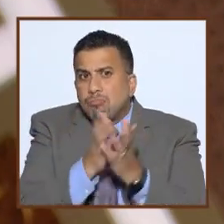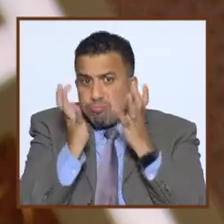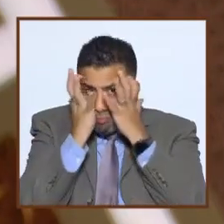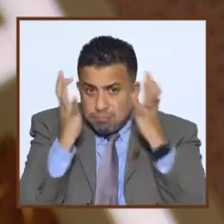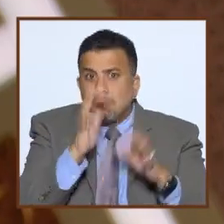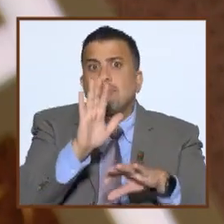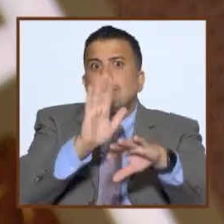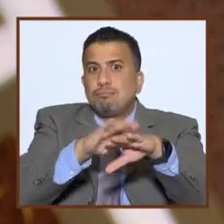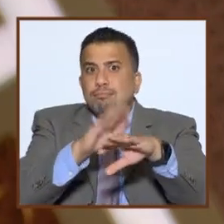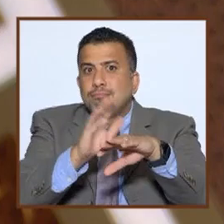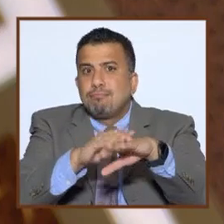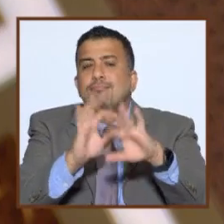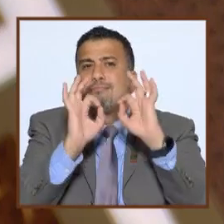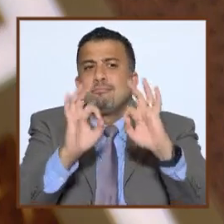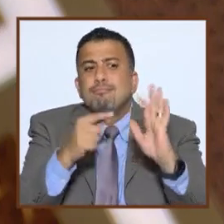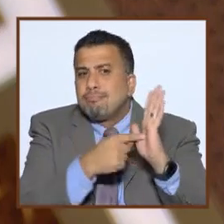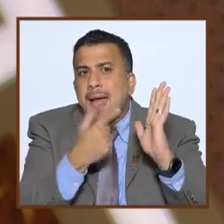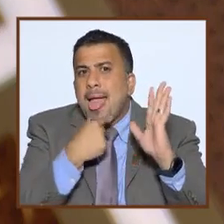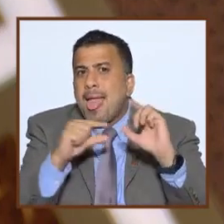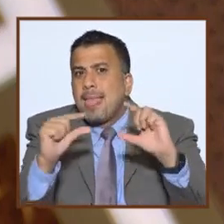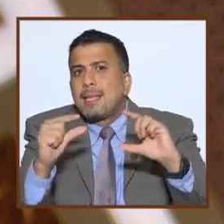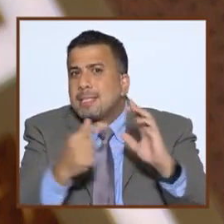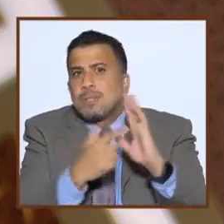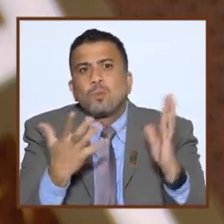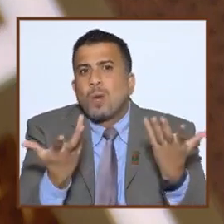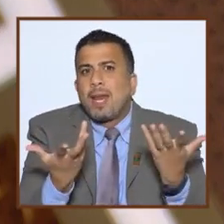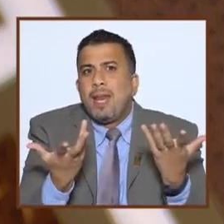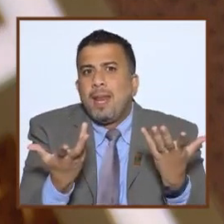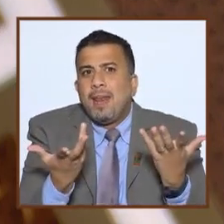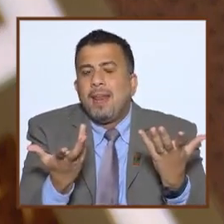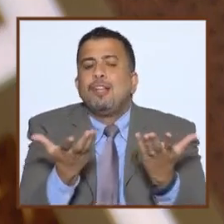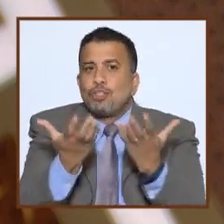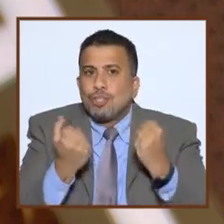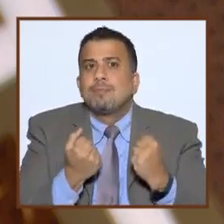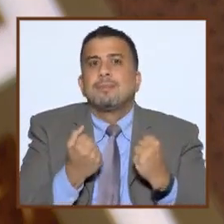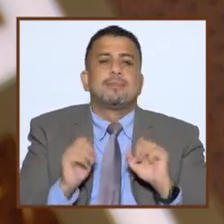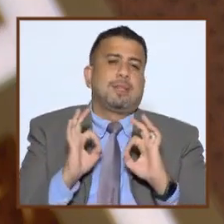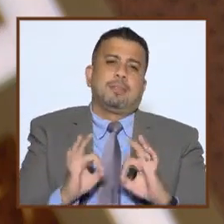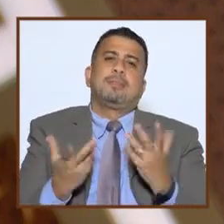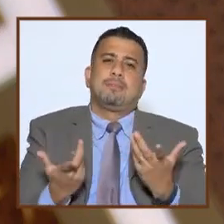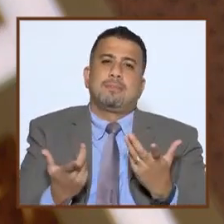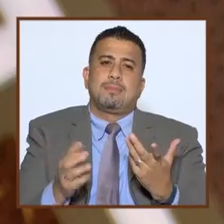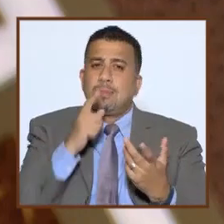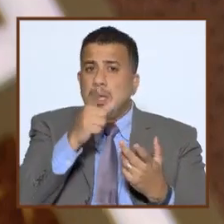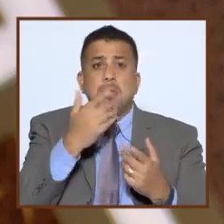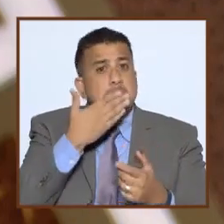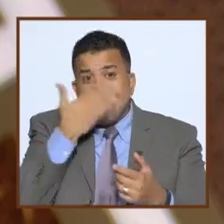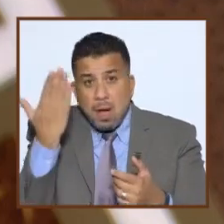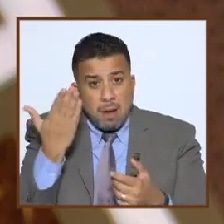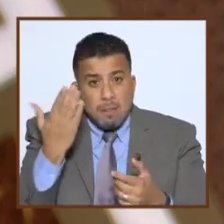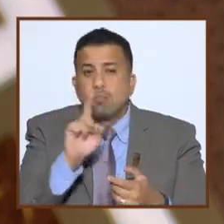افتنون بمثل هذه السوره فيا اخت الفاضل ربنا جل وعلى يقول فاسالوا اهل الذكر ان كنتم لا تعلمون